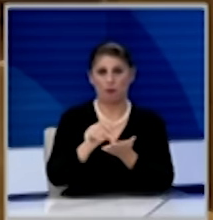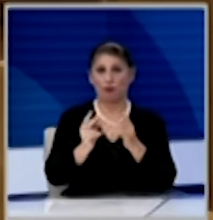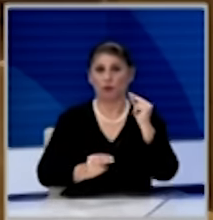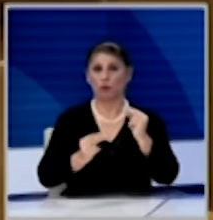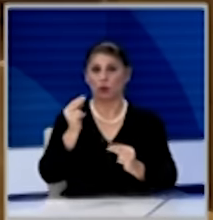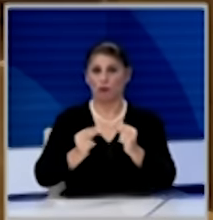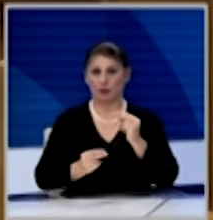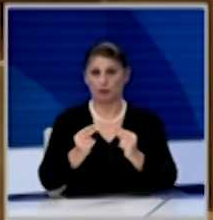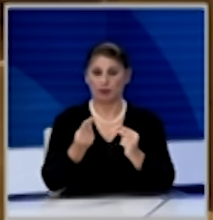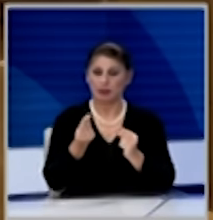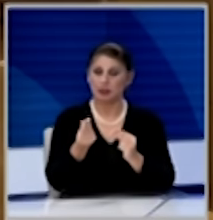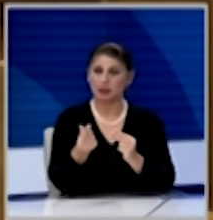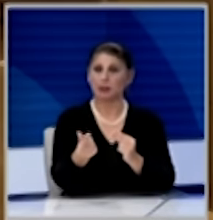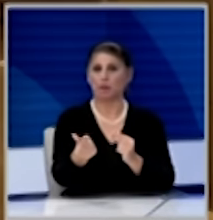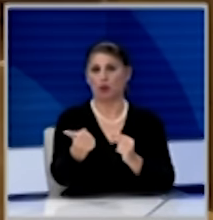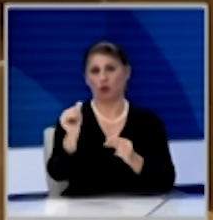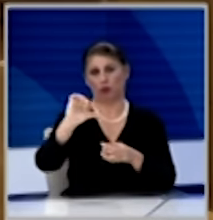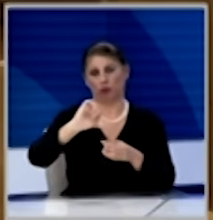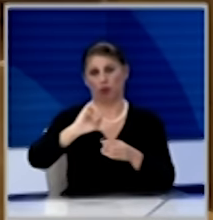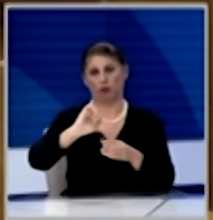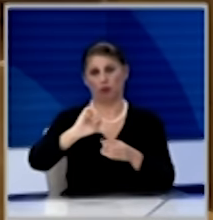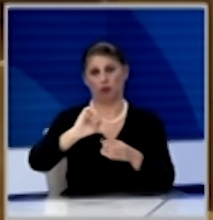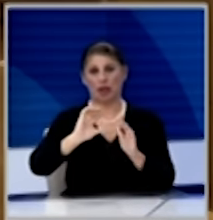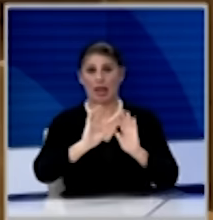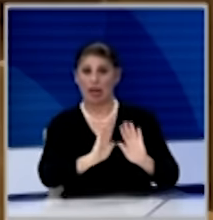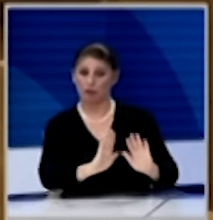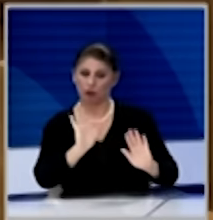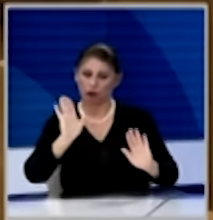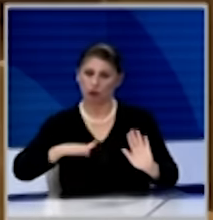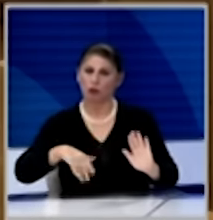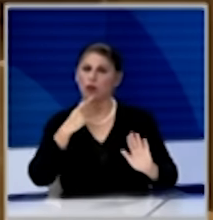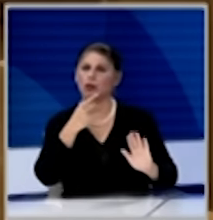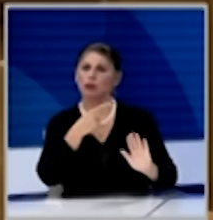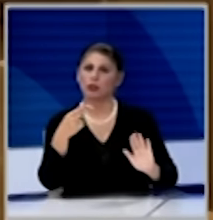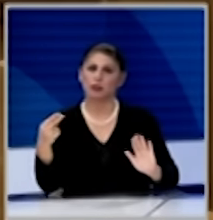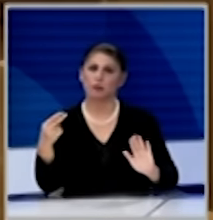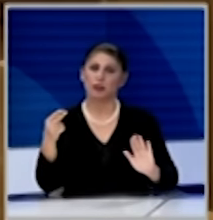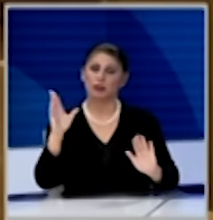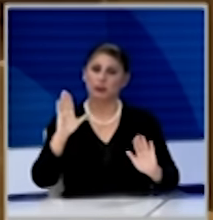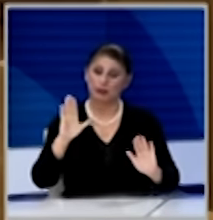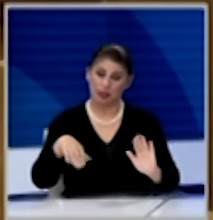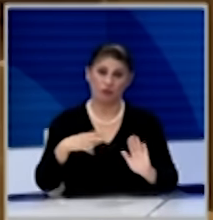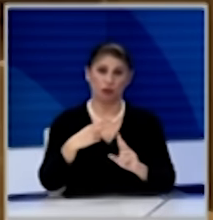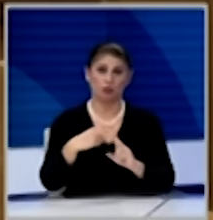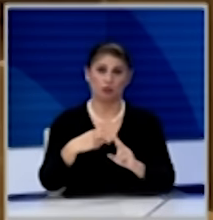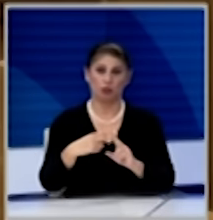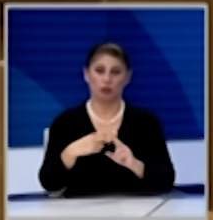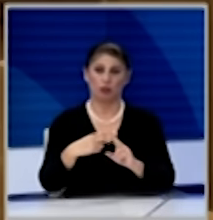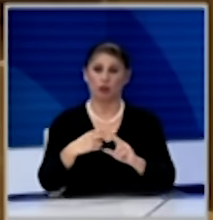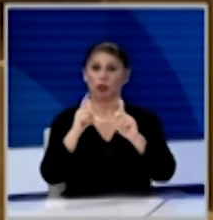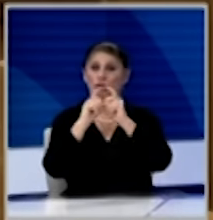προβλήματα στην ποιότητα του νερού άφησα για το τέλος χωρίς αυτό να σημαίνει ότι είναι τελευταίο σε σημασία το